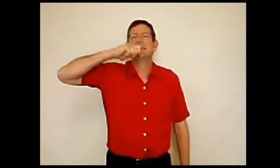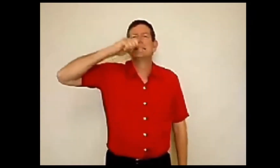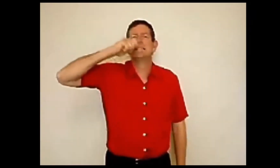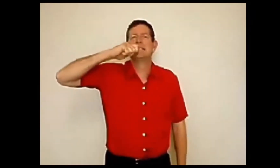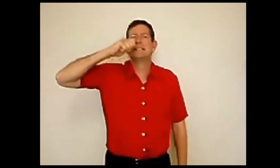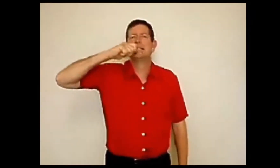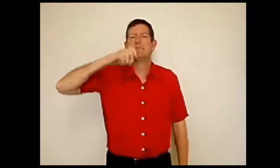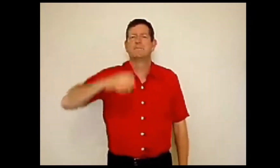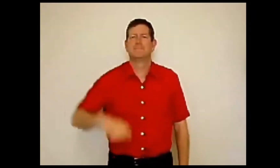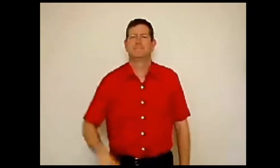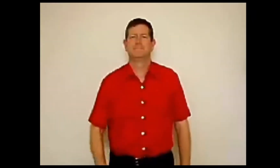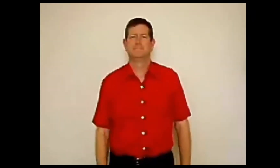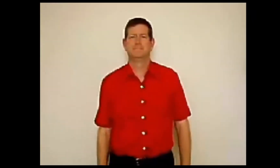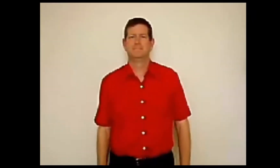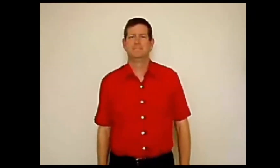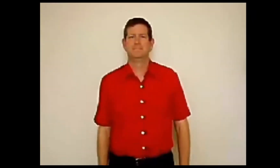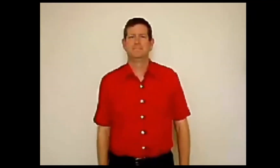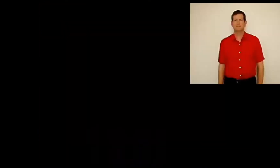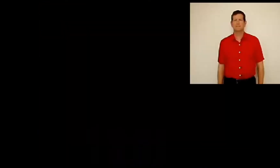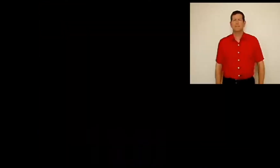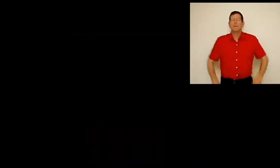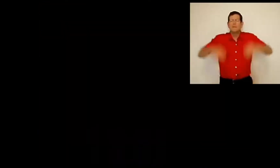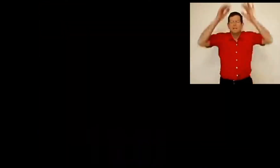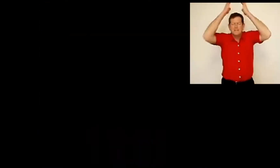Se brosser les dents.